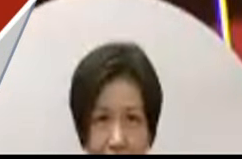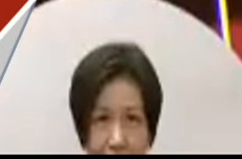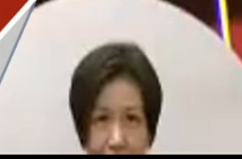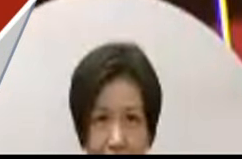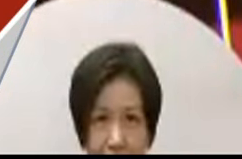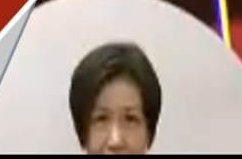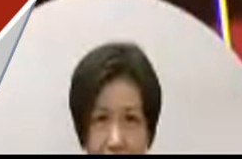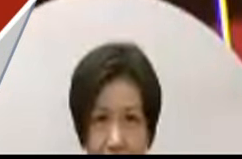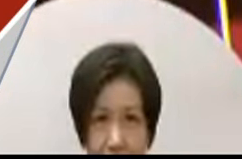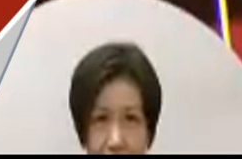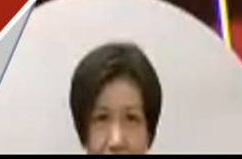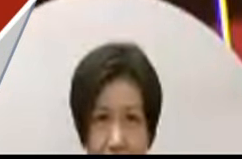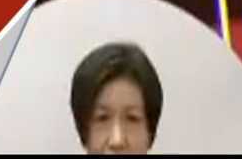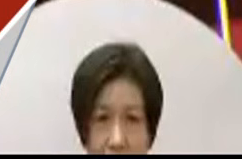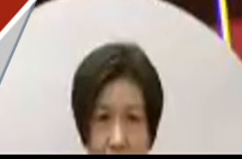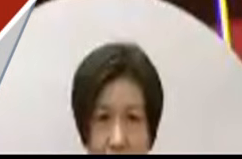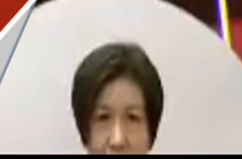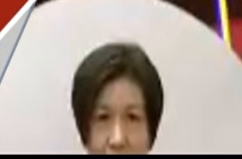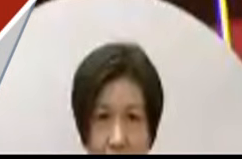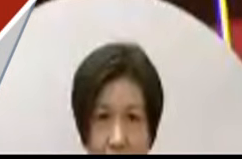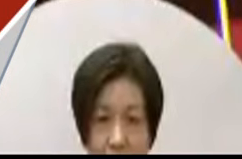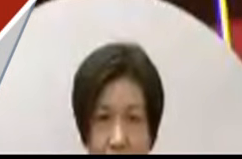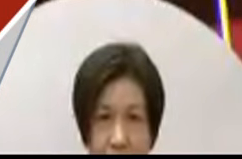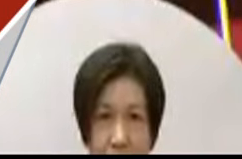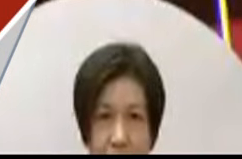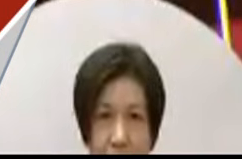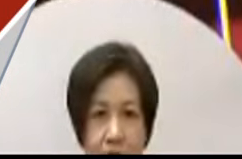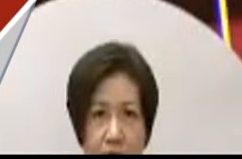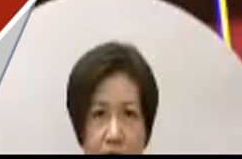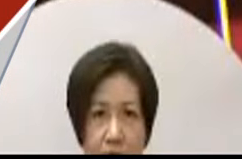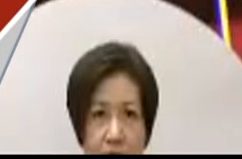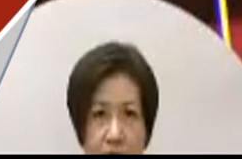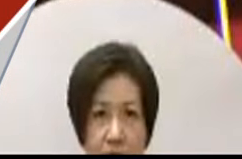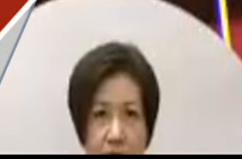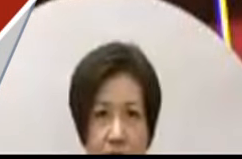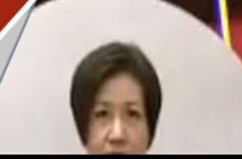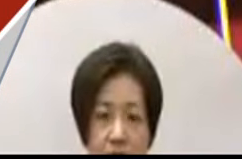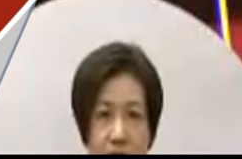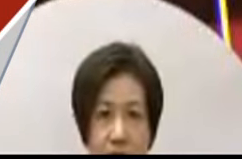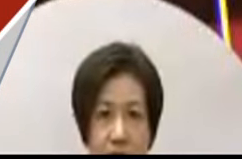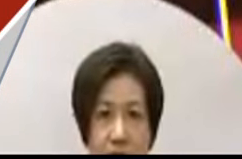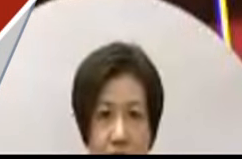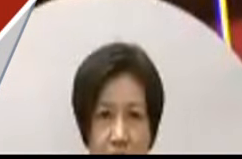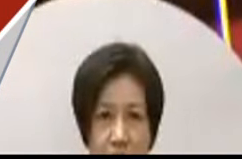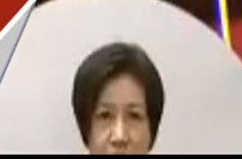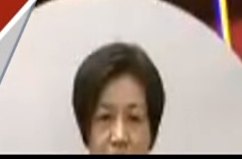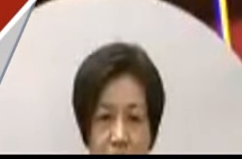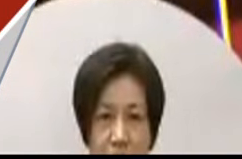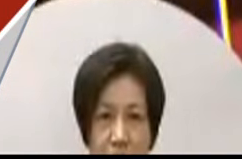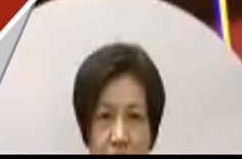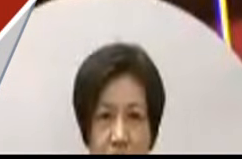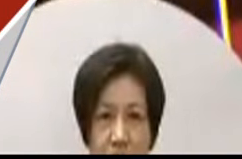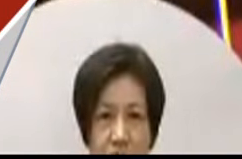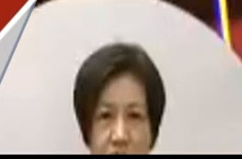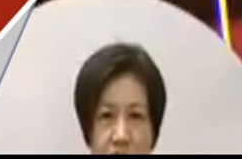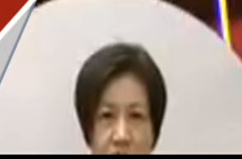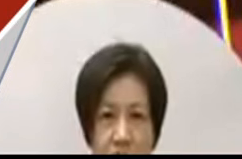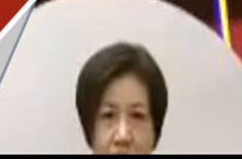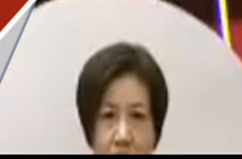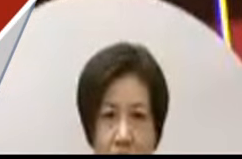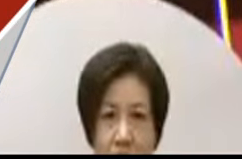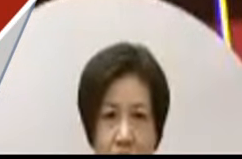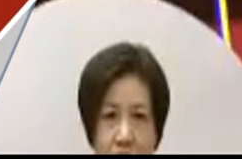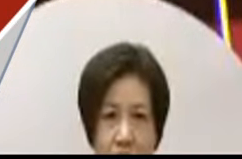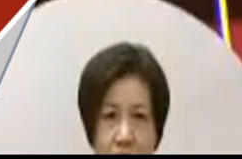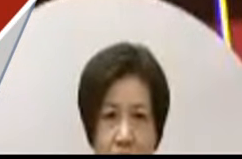3:30。就唯对疫苗，哦，他真的很用力。那你说韩国有派团去吹，其实就比